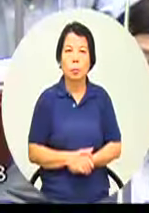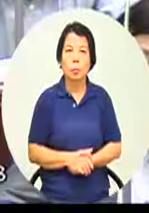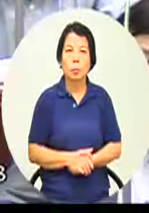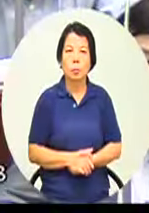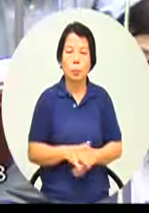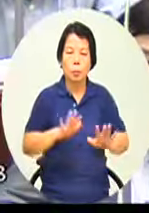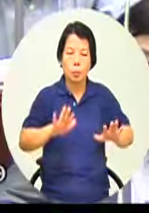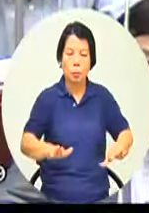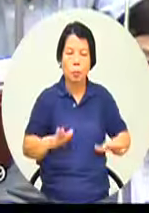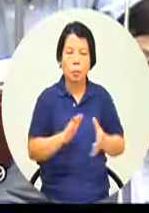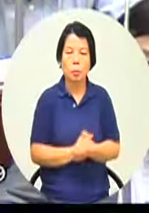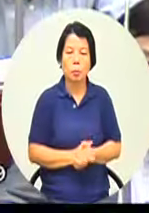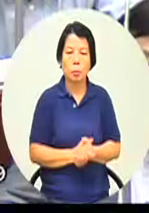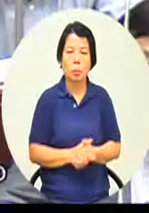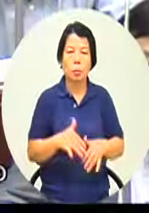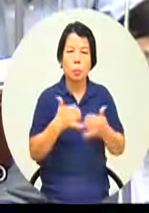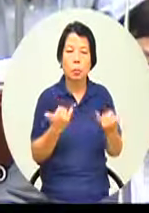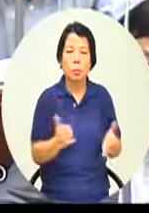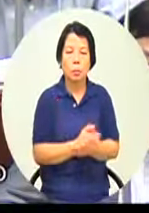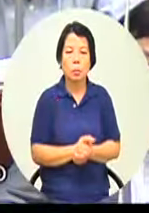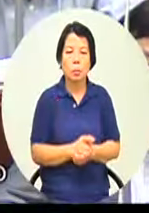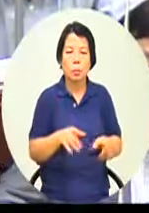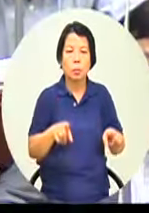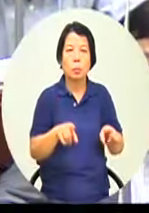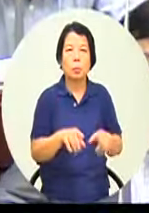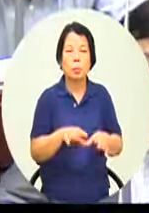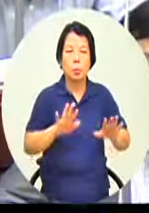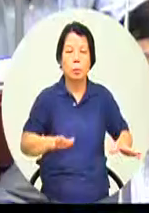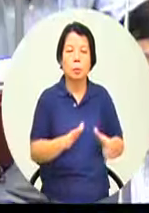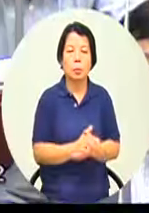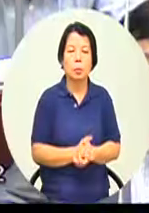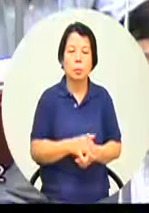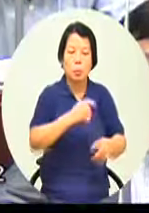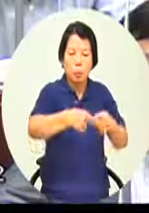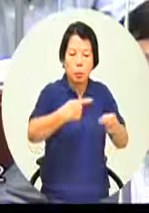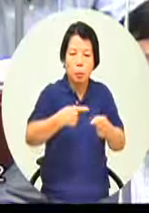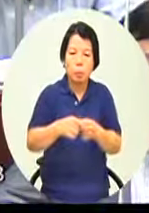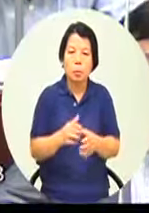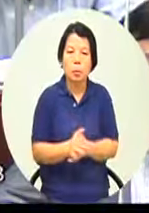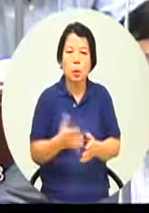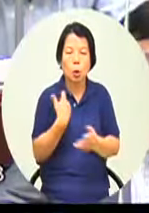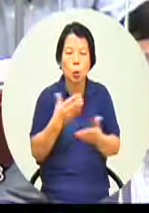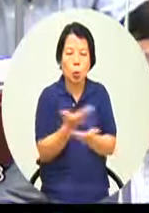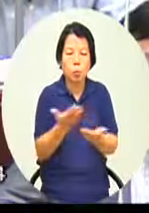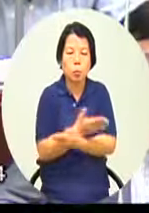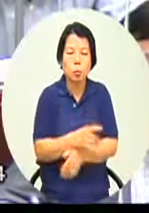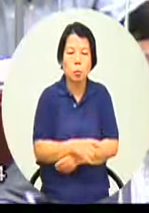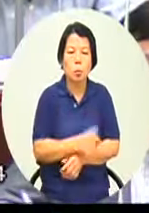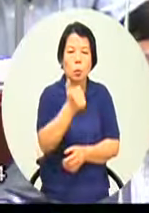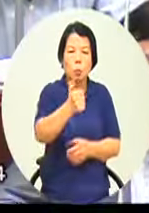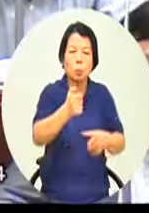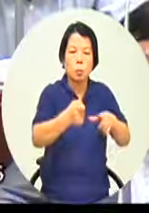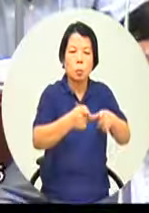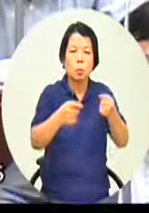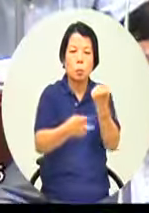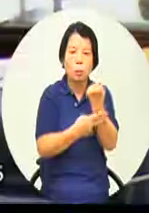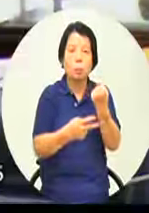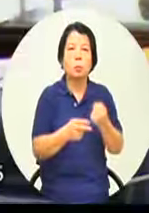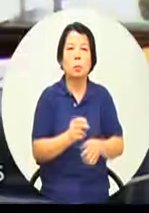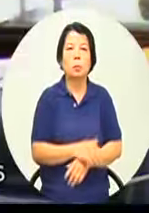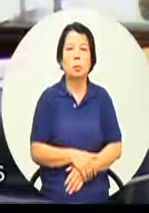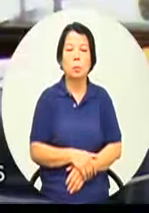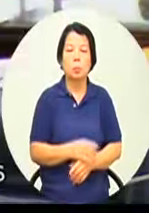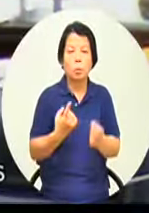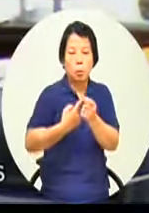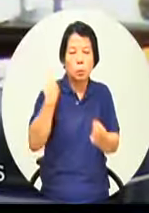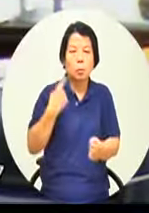的目前呢、啊，大概是一般来讲，我们目前市场每年大概都汰换50公里啦。 50公里、 哦，对对对。 那去